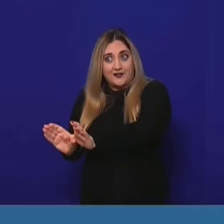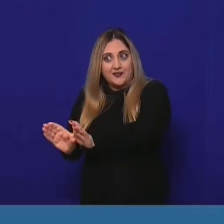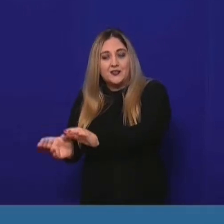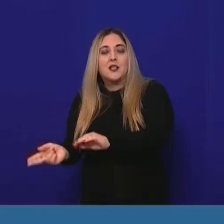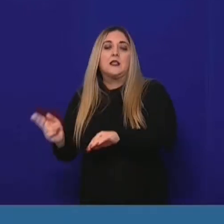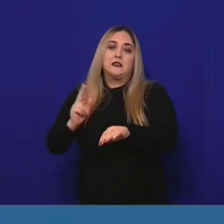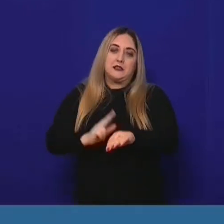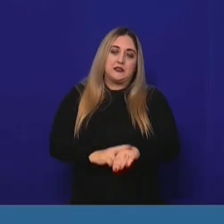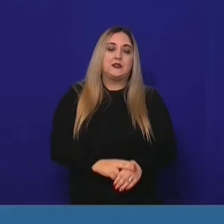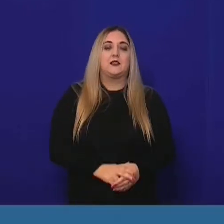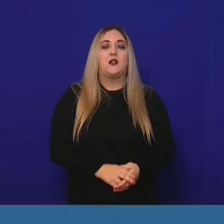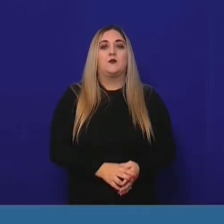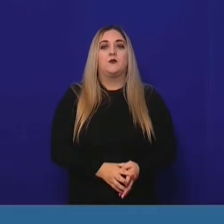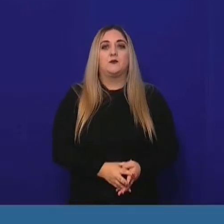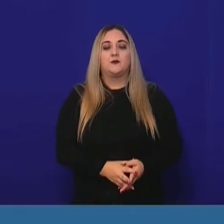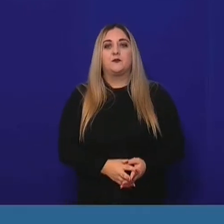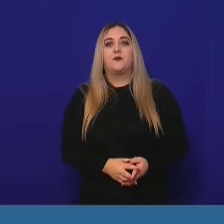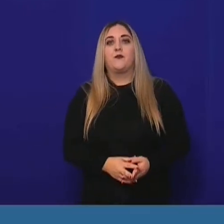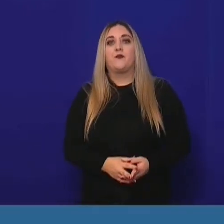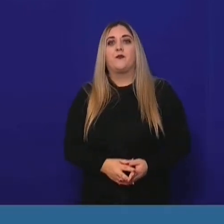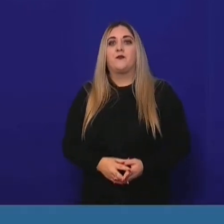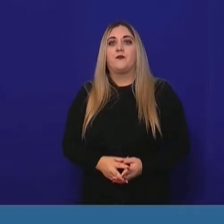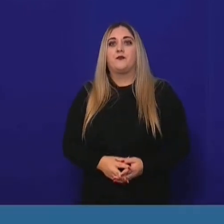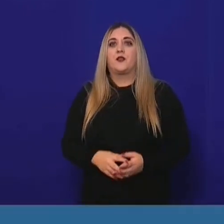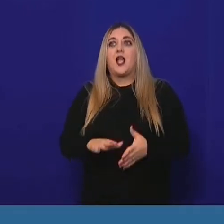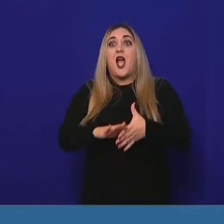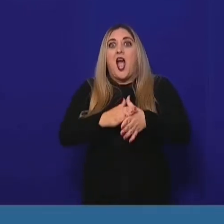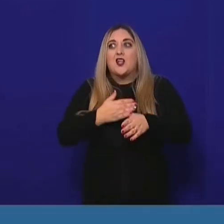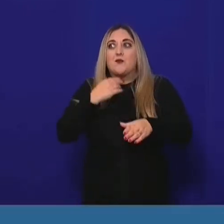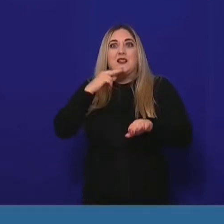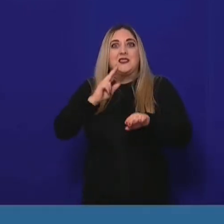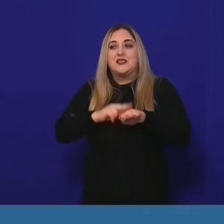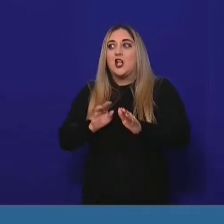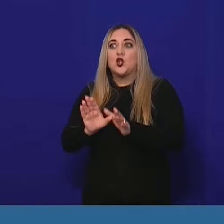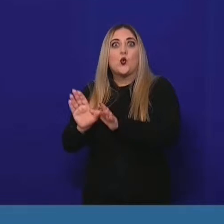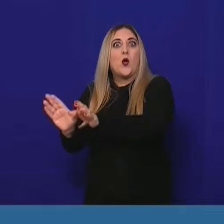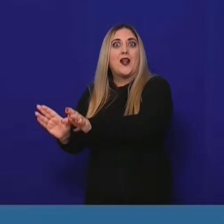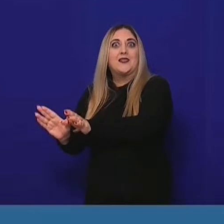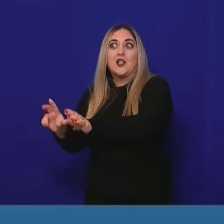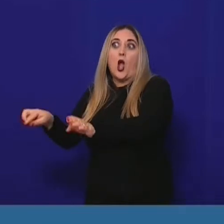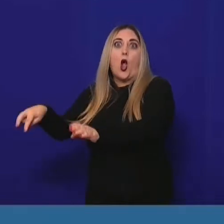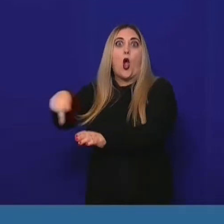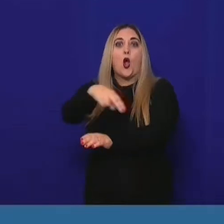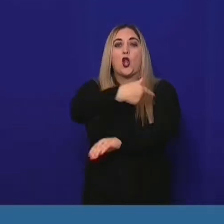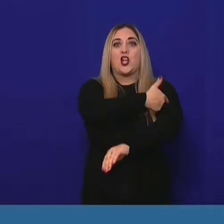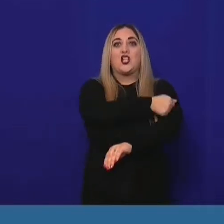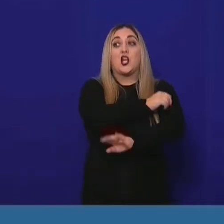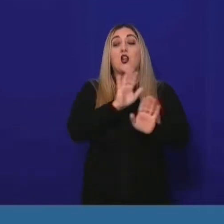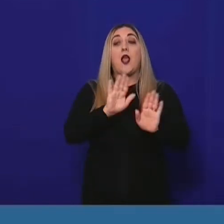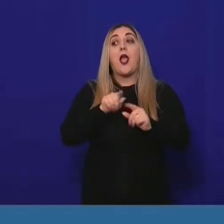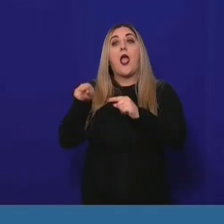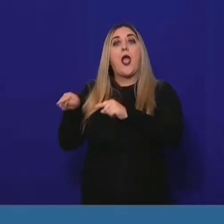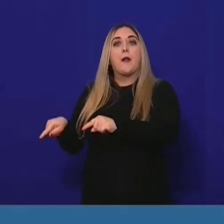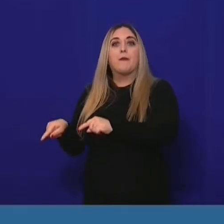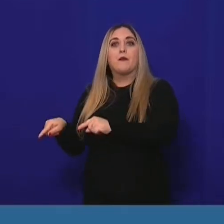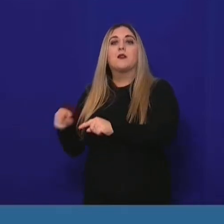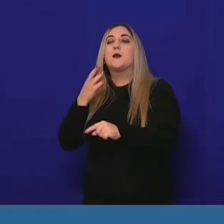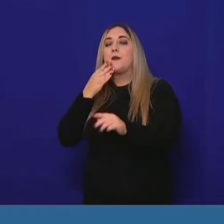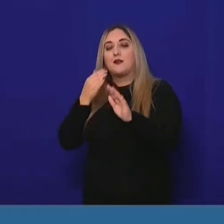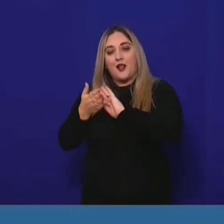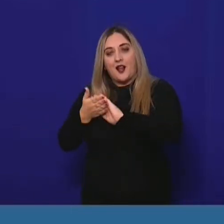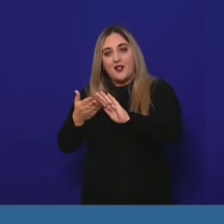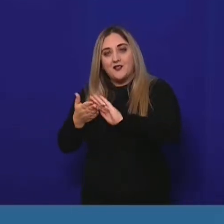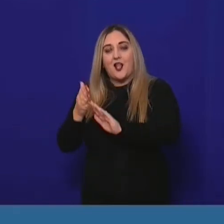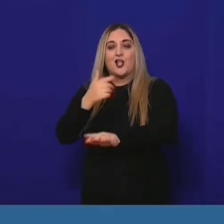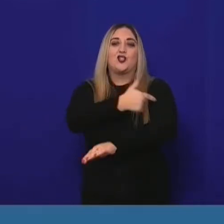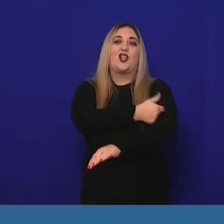jkunux jistgħu joħorġu biex ma jesponux lil ħaddieħor. Allura, issa